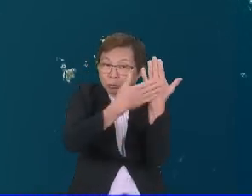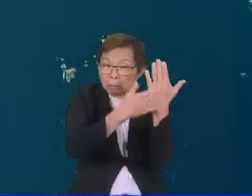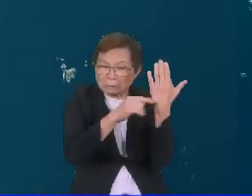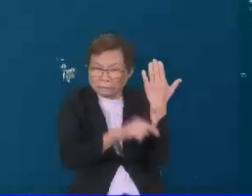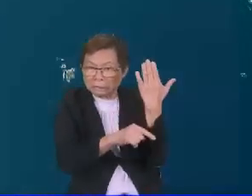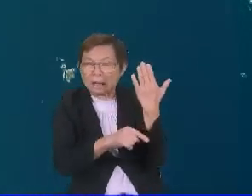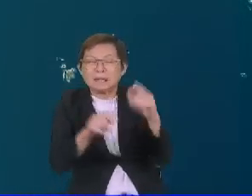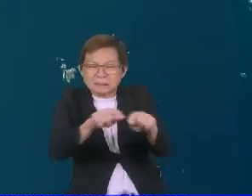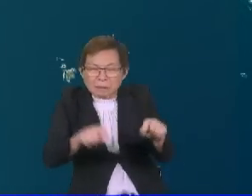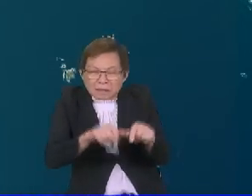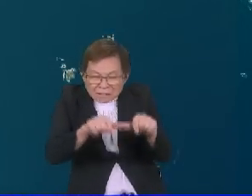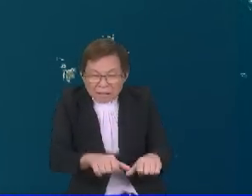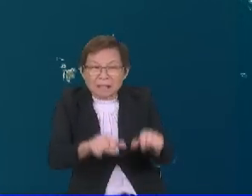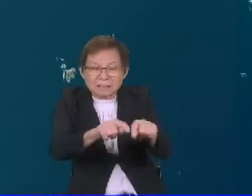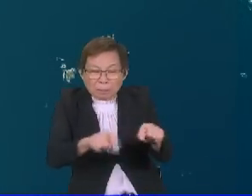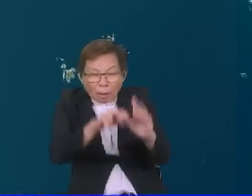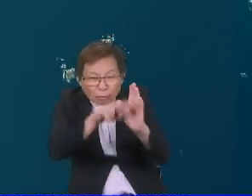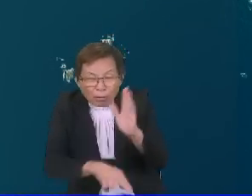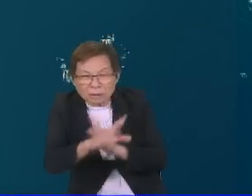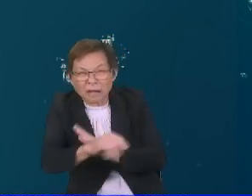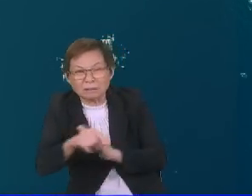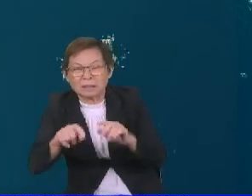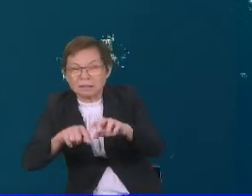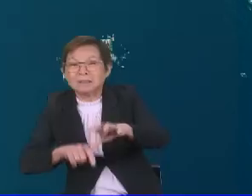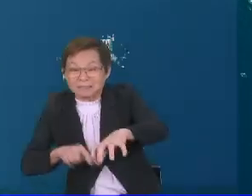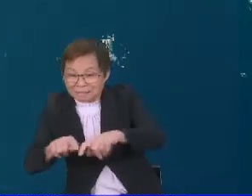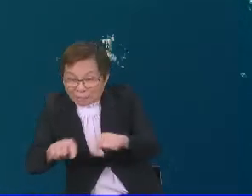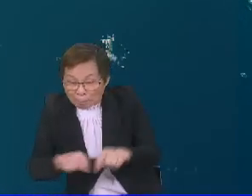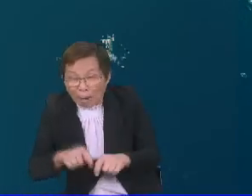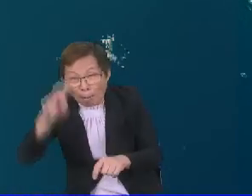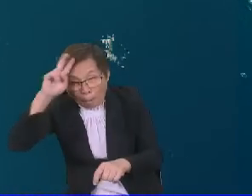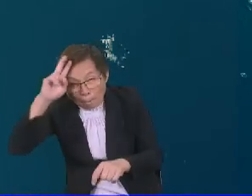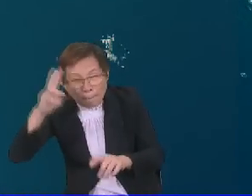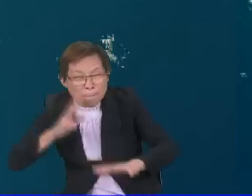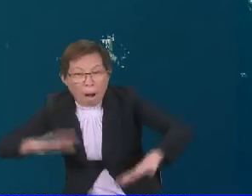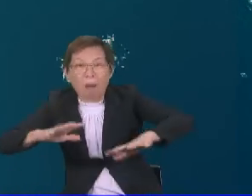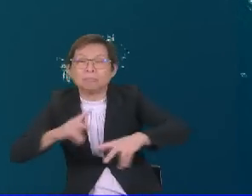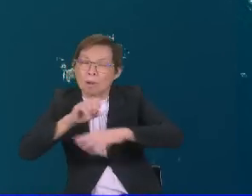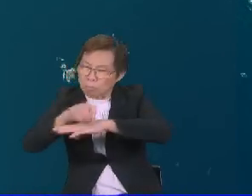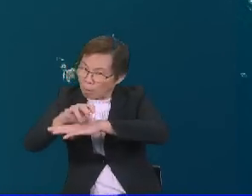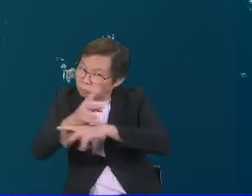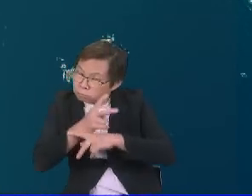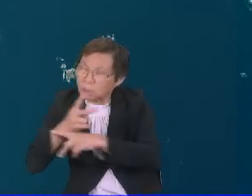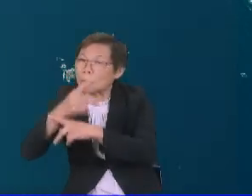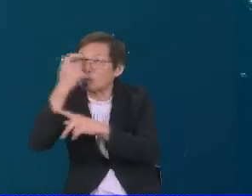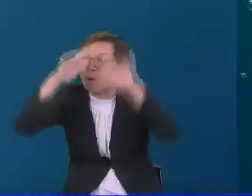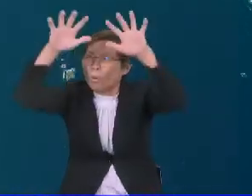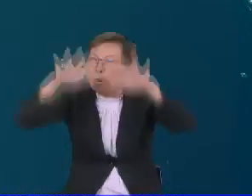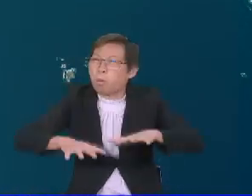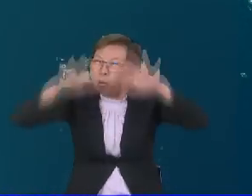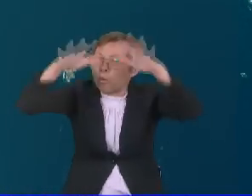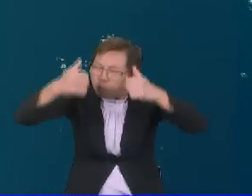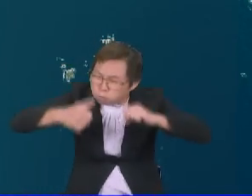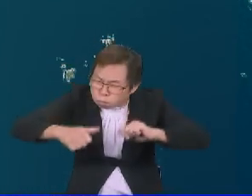berkedudukan rendah dan juga di kawasan yang kena banjir dinasti akan supaya berwaspada dengan keadaan hujan yang tersebut